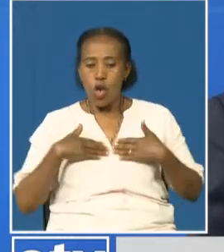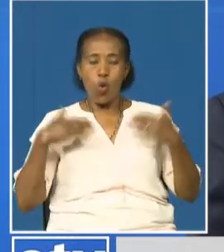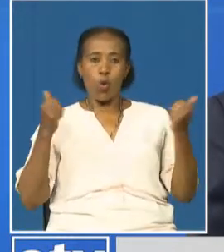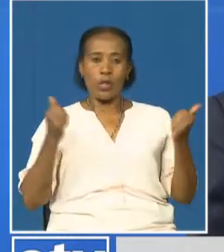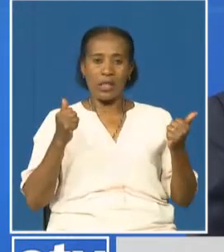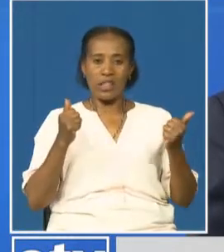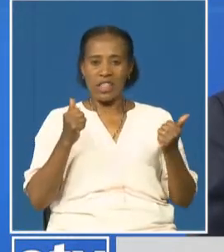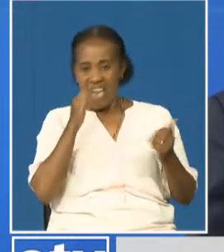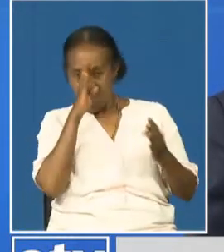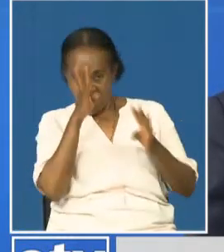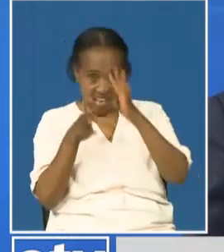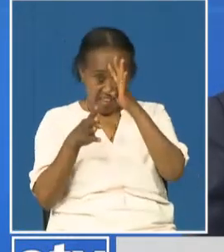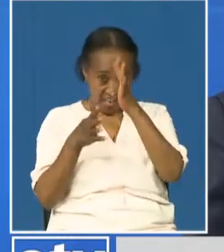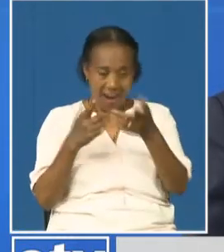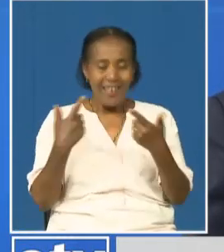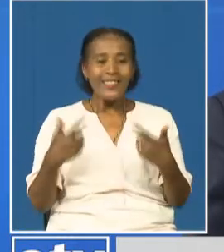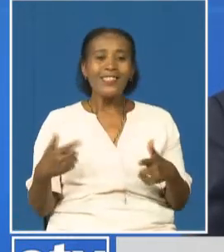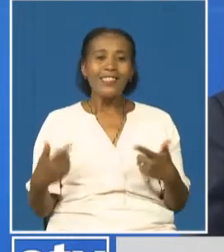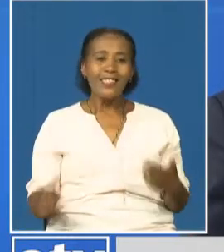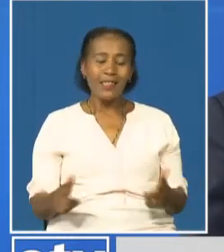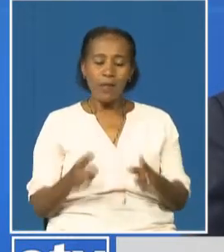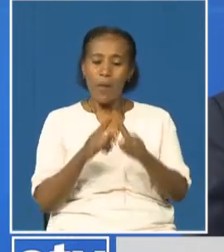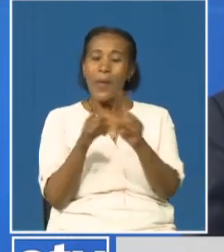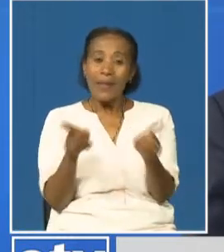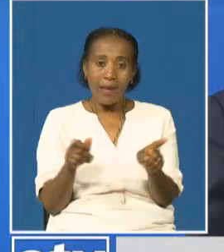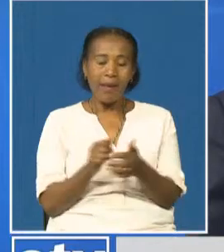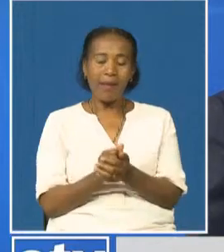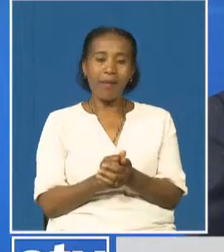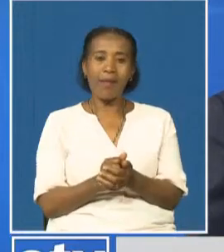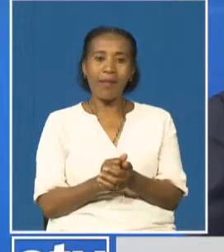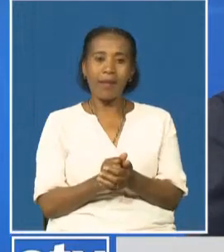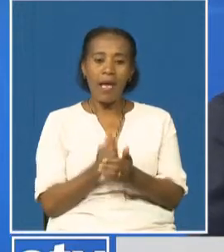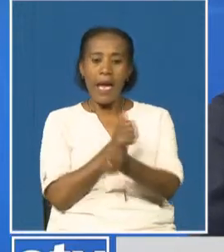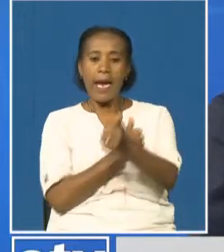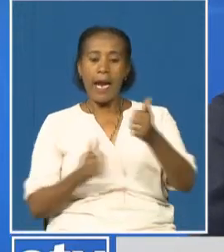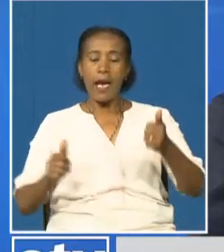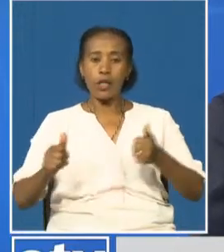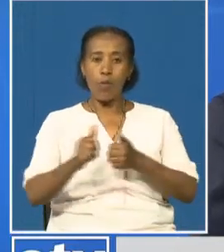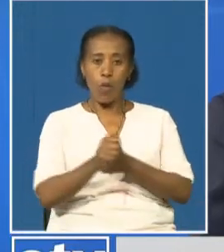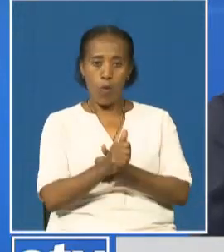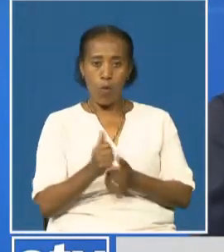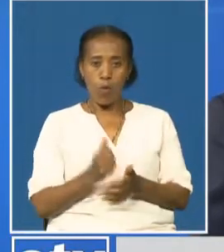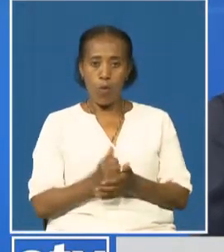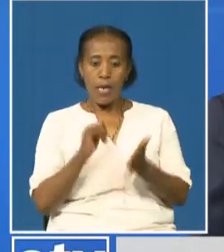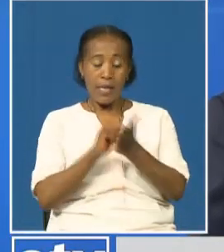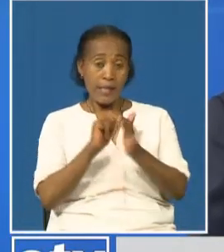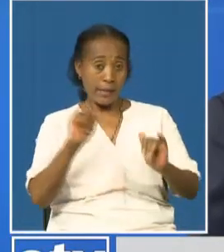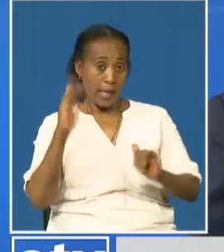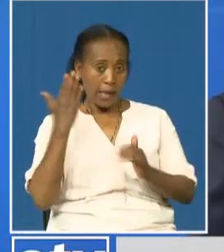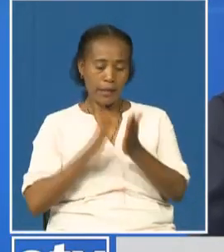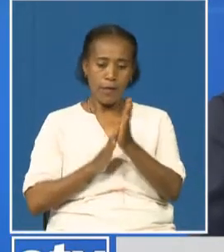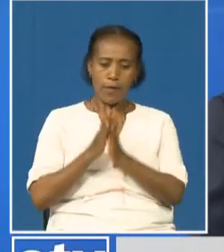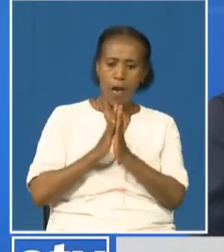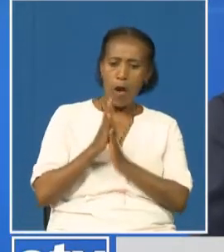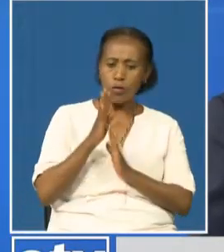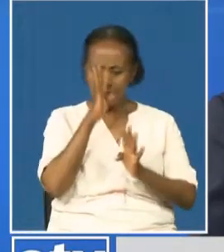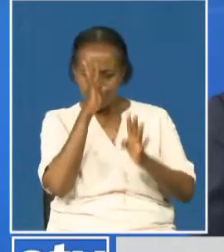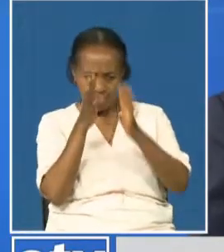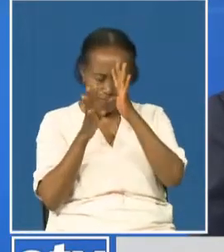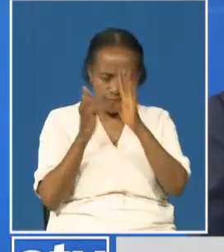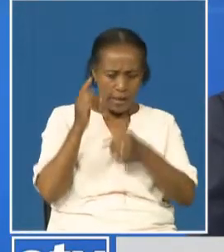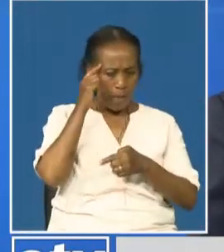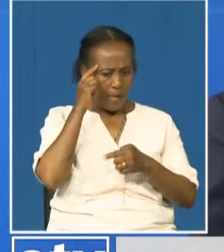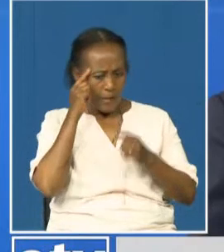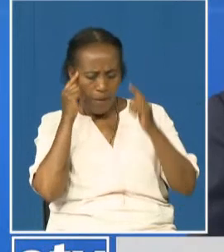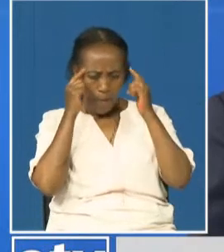ለወጣቶች የፈጠራ እድልን በተለይ ቀድሞ እንደዚህ አይነት ፍላጎት የመፍጠር